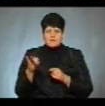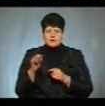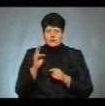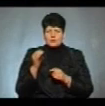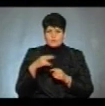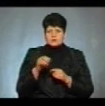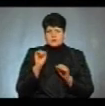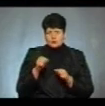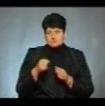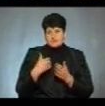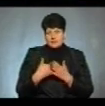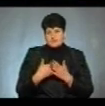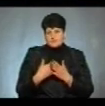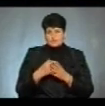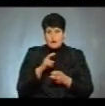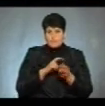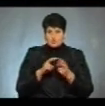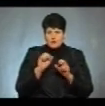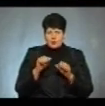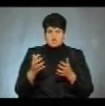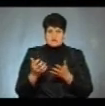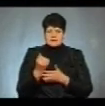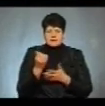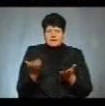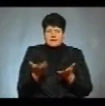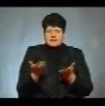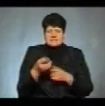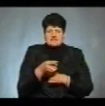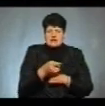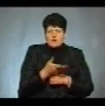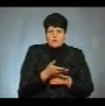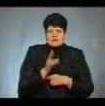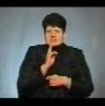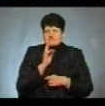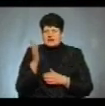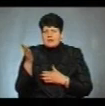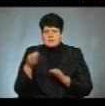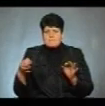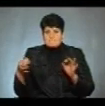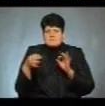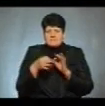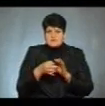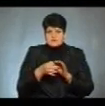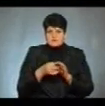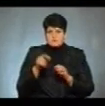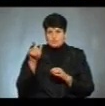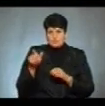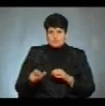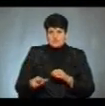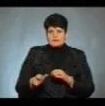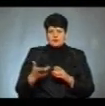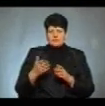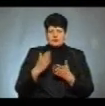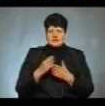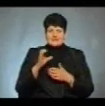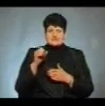таким теоретично таким пошуком можна знайти якісь в Тернополі, якісь в Кременці і підв'язати їх від будь-яку особу, при тому, що самої